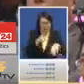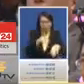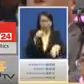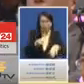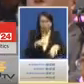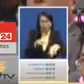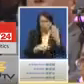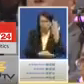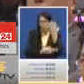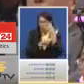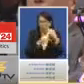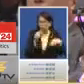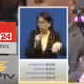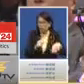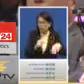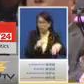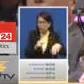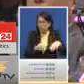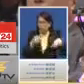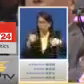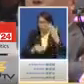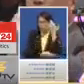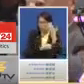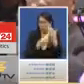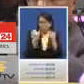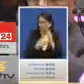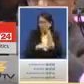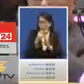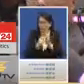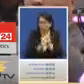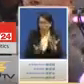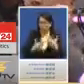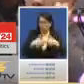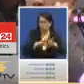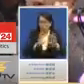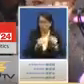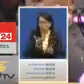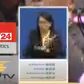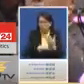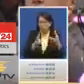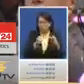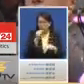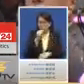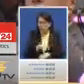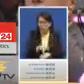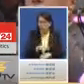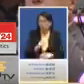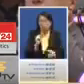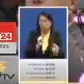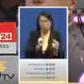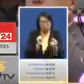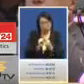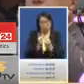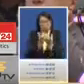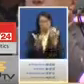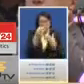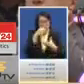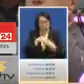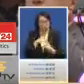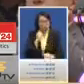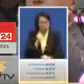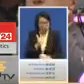ายเข้าไปที่สถานที่อโคจรท่านไปอย่างนั้นมาตรฐานจริยธรรมทางนักการเมืองบ้านเราอาจจะรับกัน